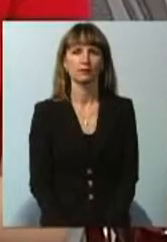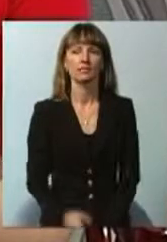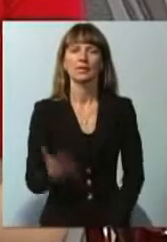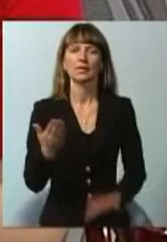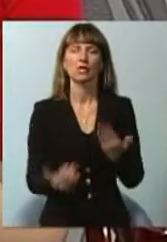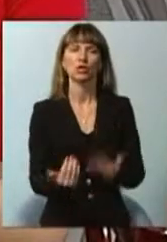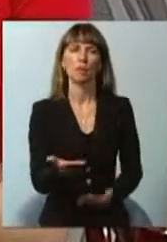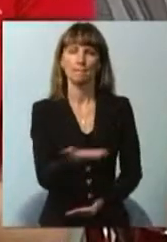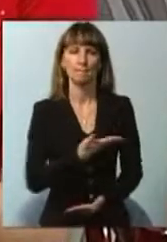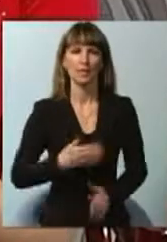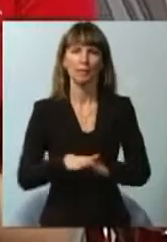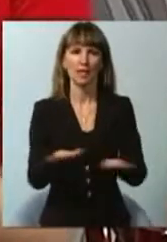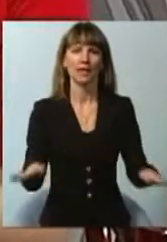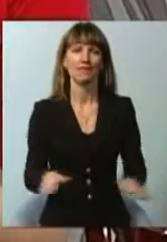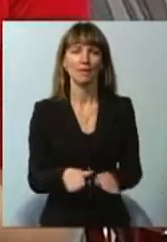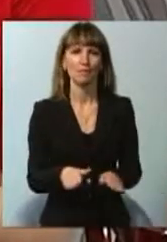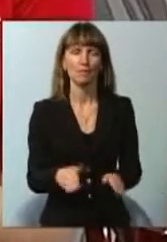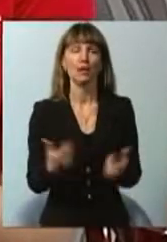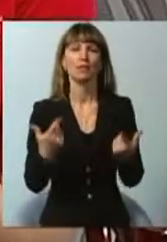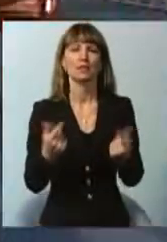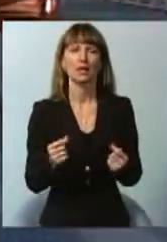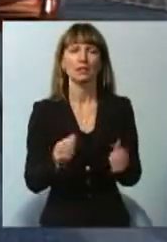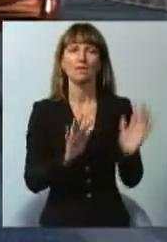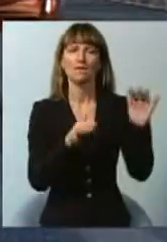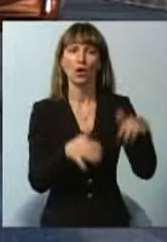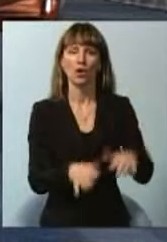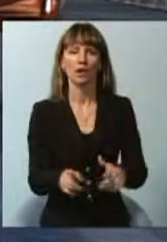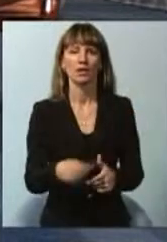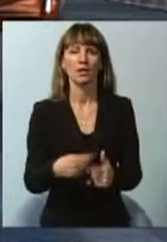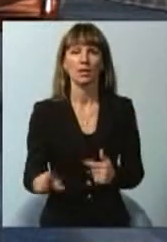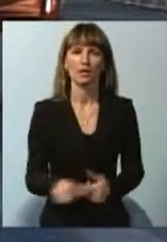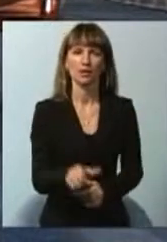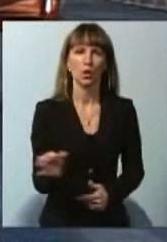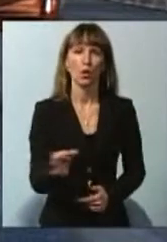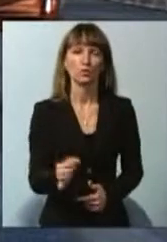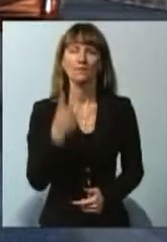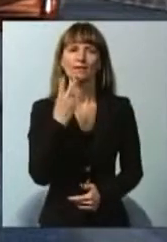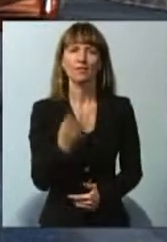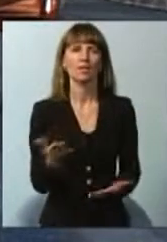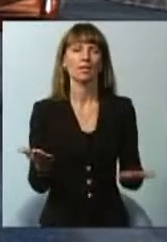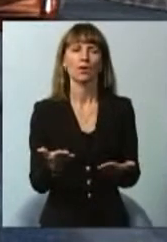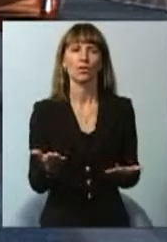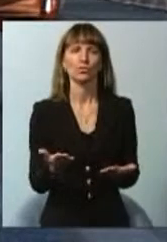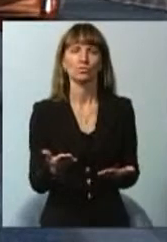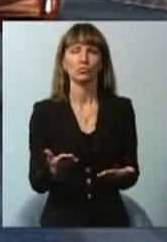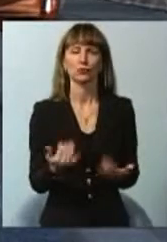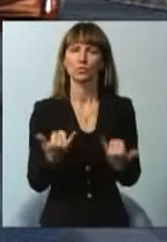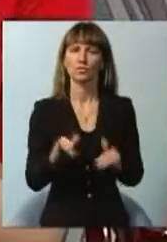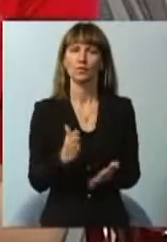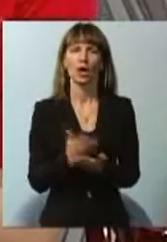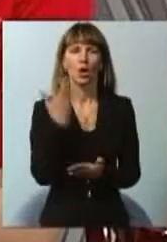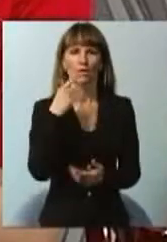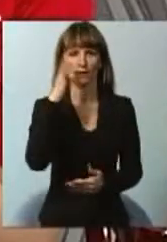Якщо ми пливемо на десь на в океані, або на річці, або на озері, і бачимо якусь певну таке підозріле явище, коли